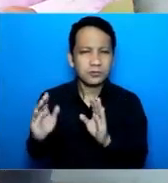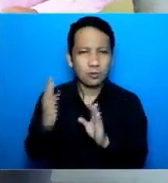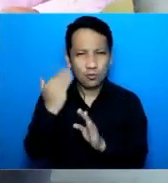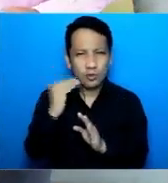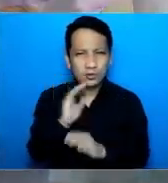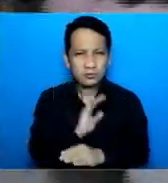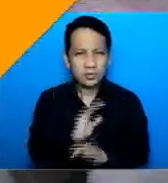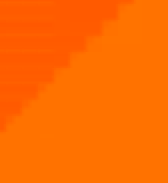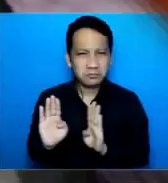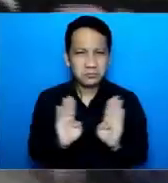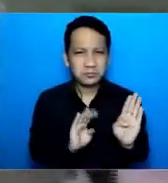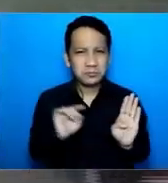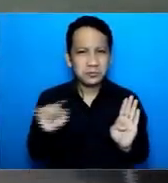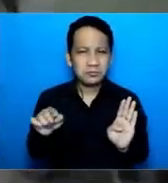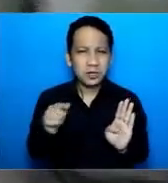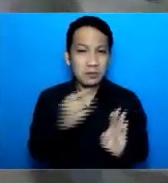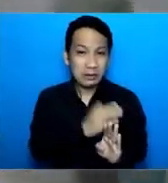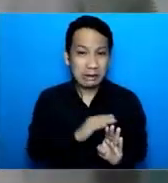report.